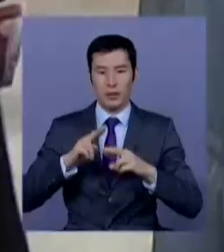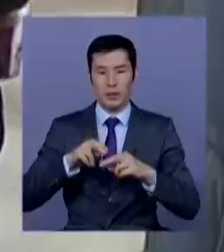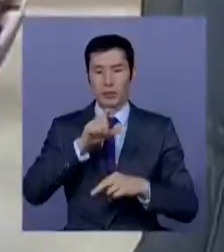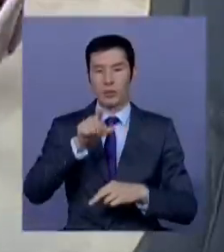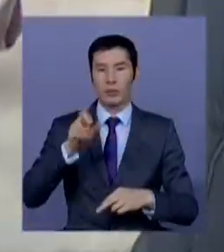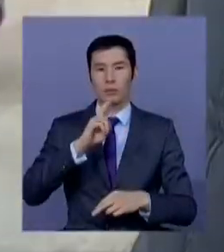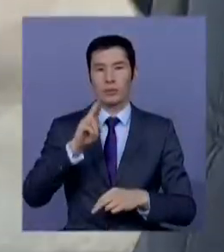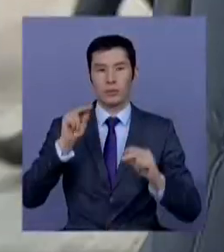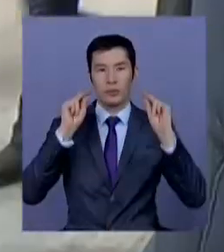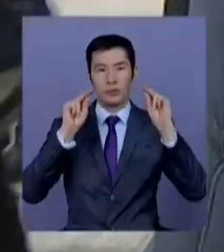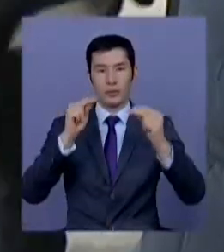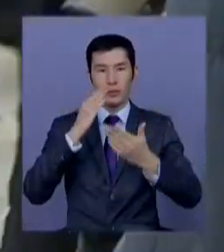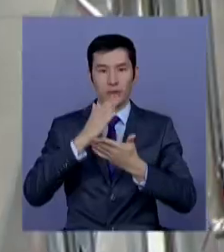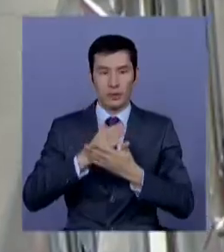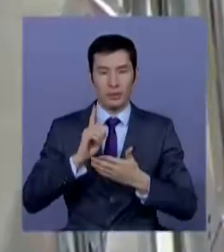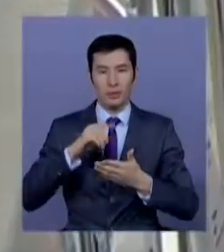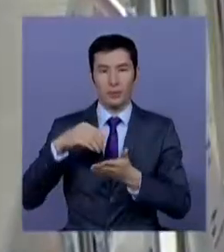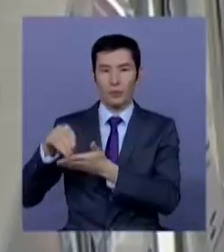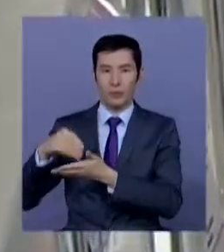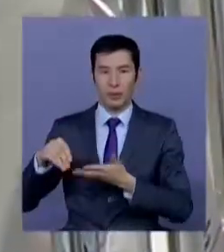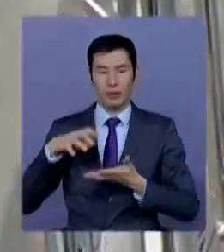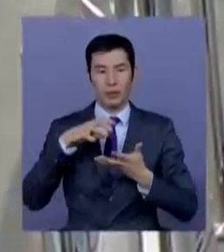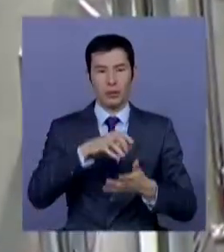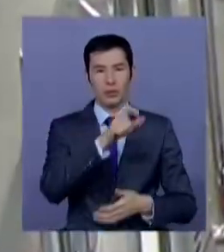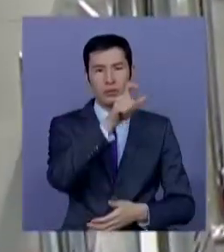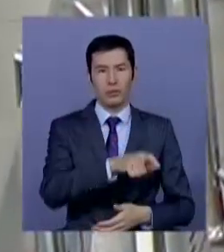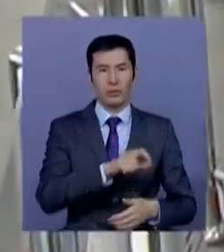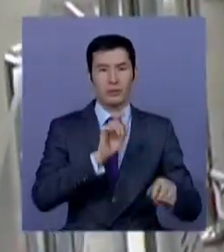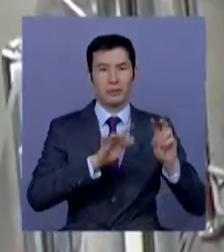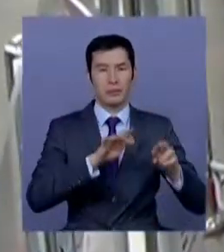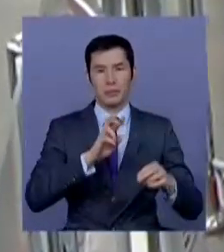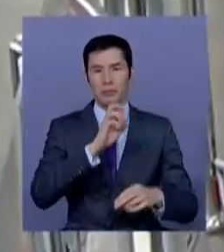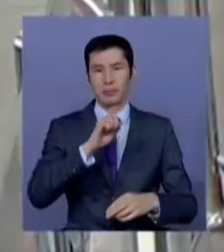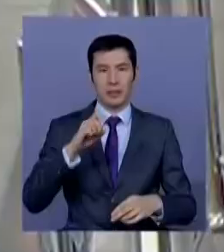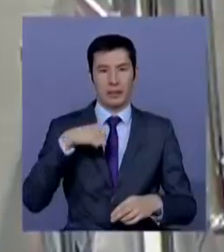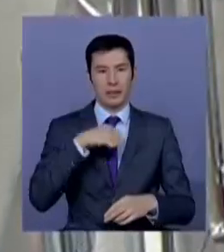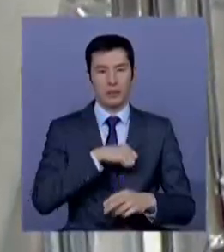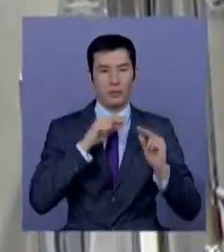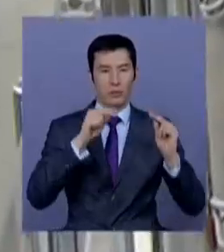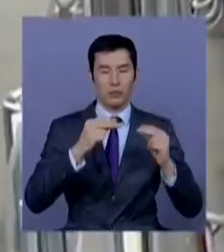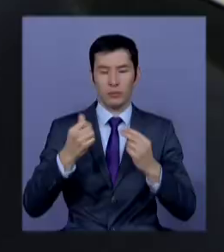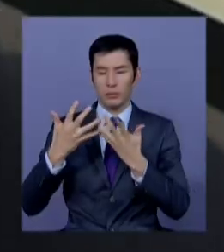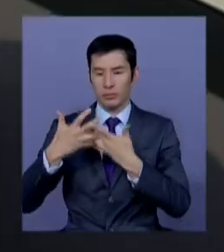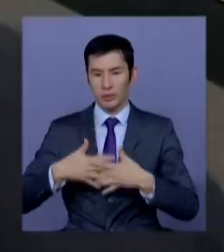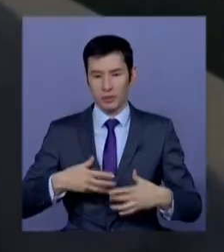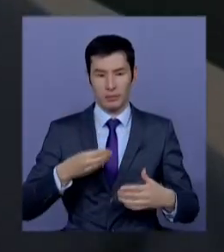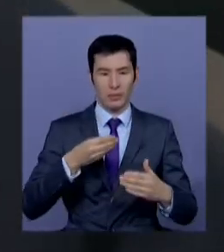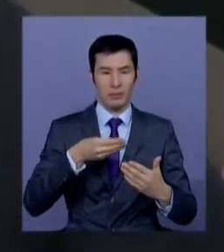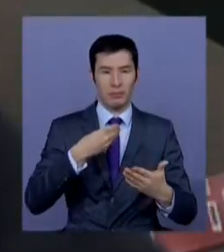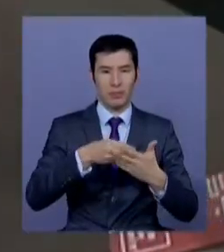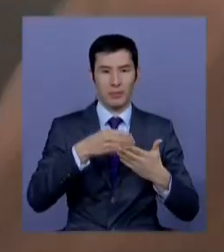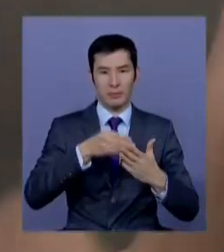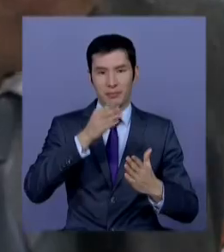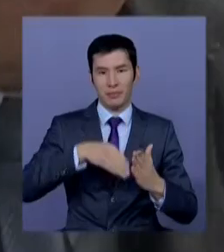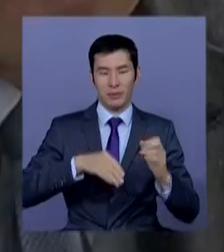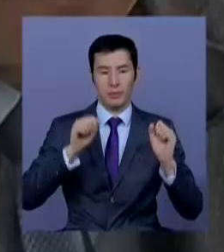адамдардың қаншалықты адал екендерін көрсететін бастама. Айта кетейік, сауда қолма-қол төлемсіз тек картамен жүреді. Жалпы жоба жүзеге